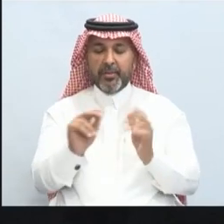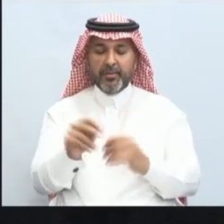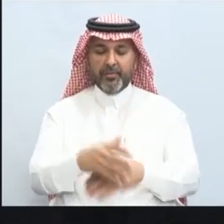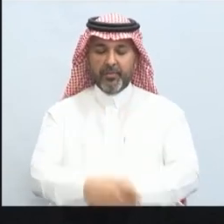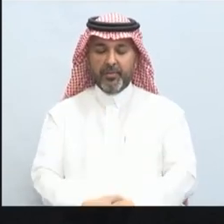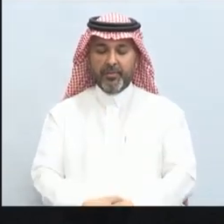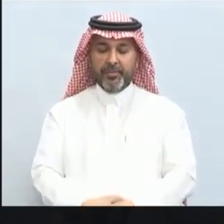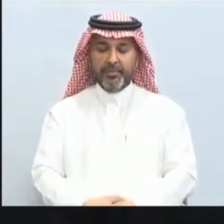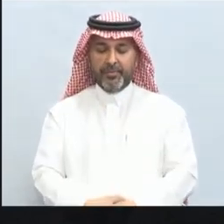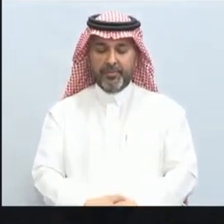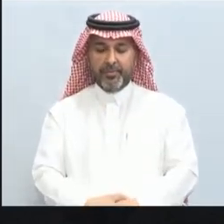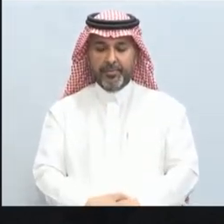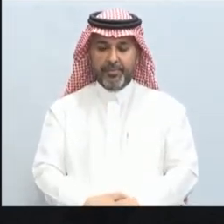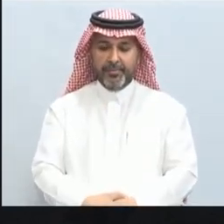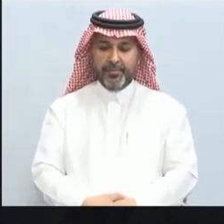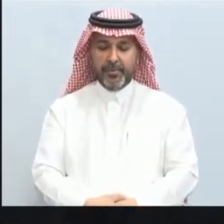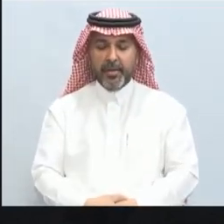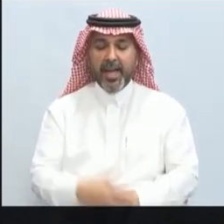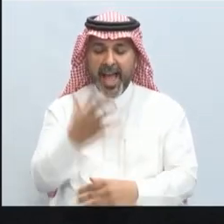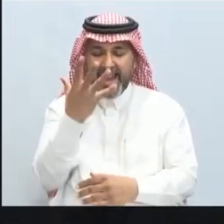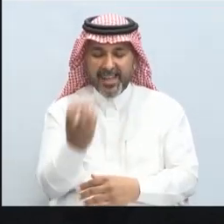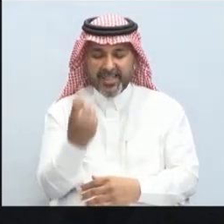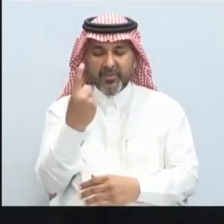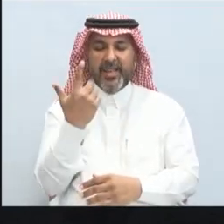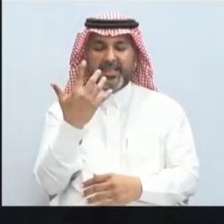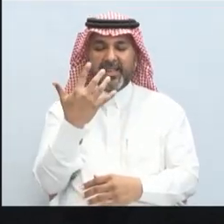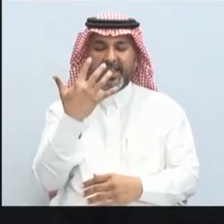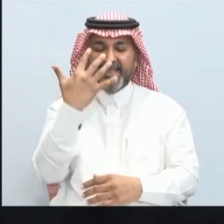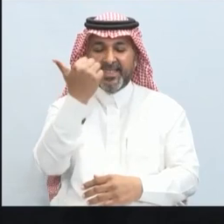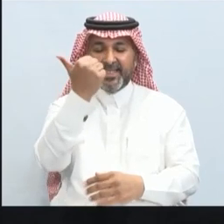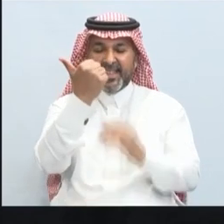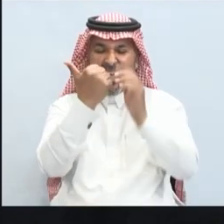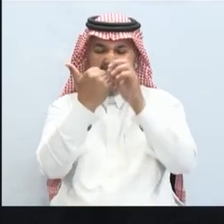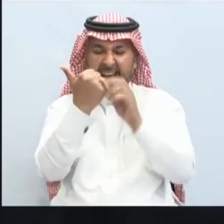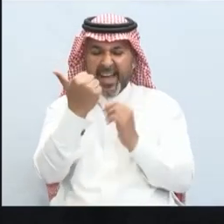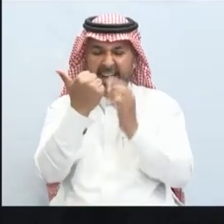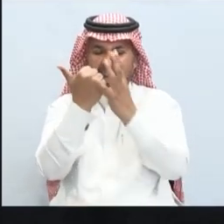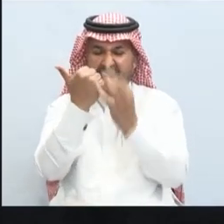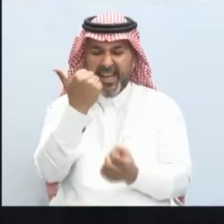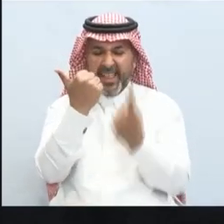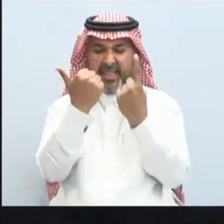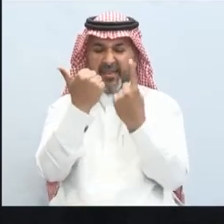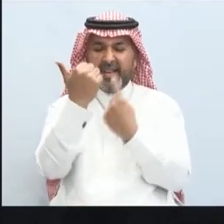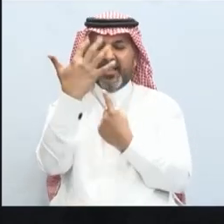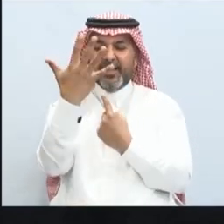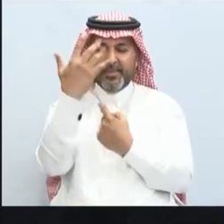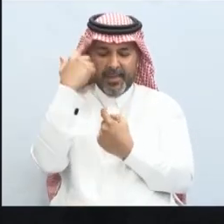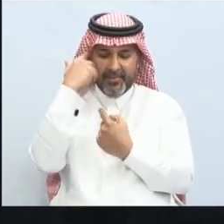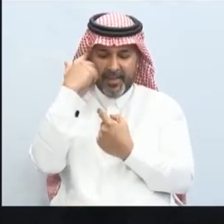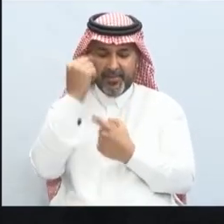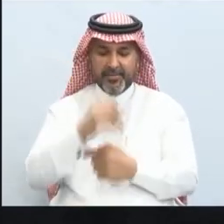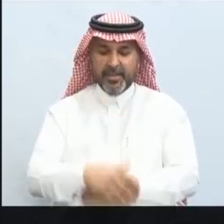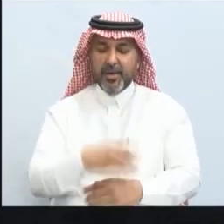احدد نقطه مرجعيه بحيث اني انقص واحد انقص واحد فيصير 6 - 1 فكتوريا كذا يكون اوجدتنا عدد عناصر